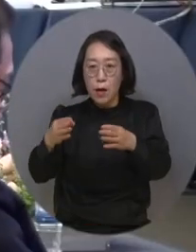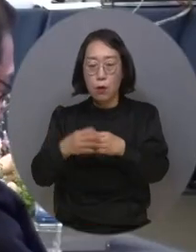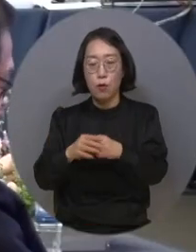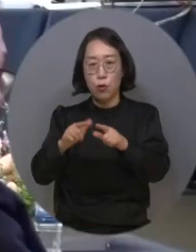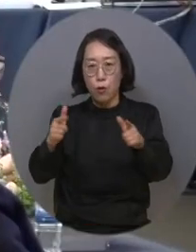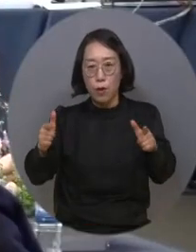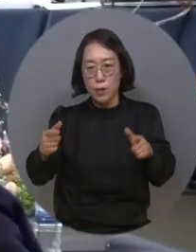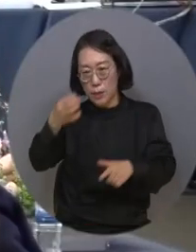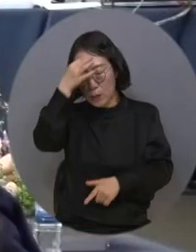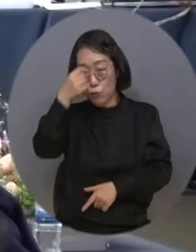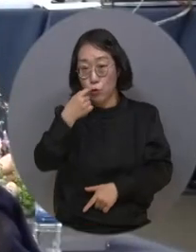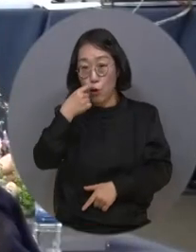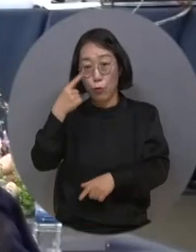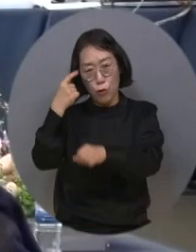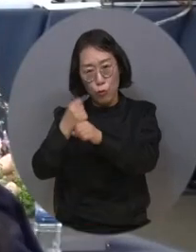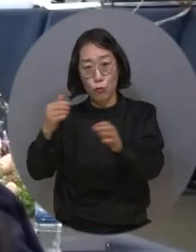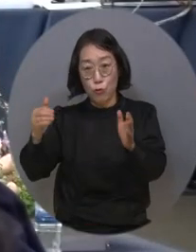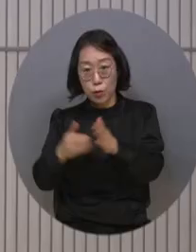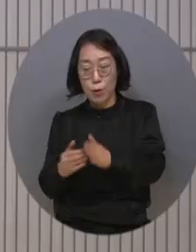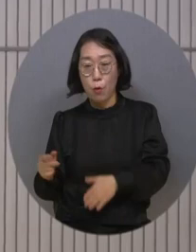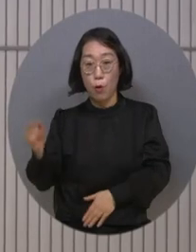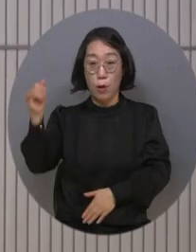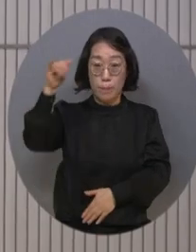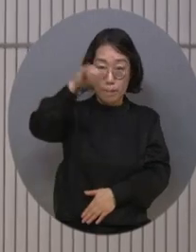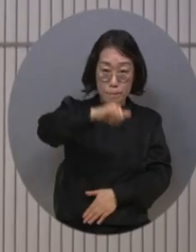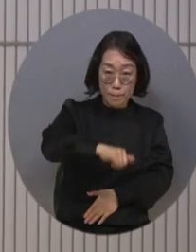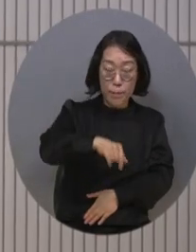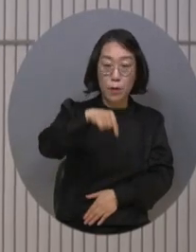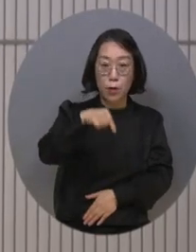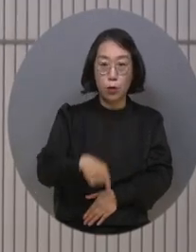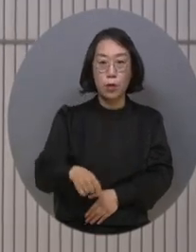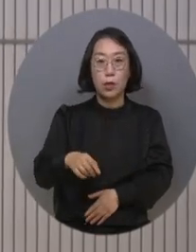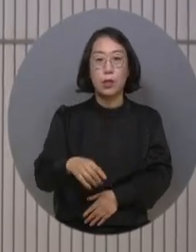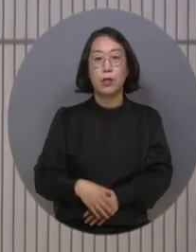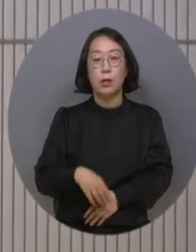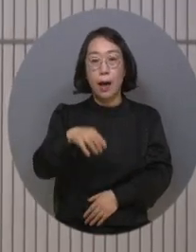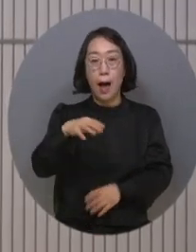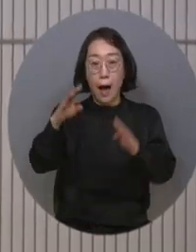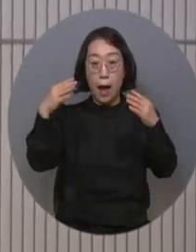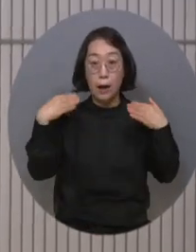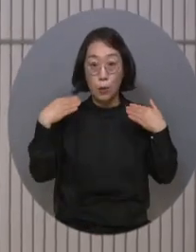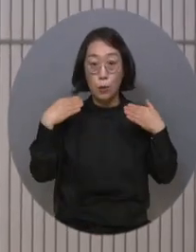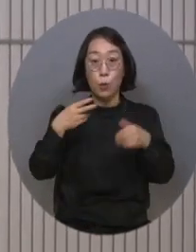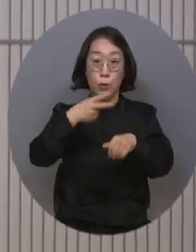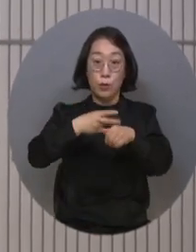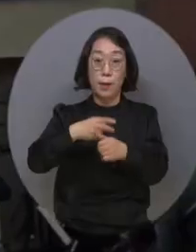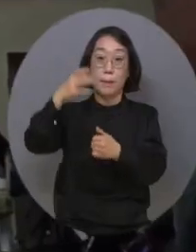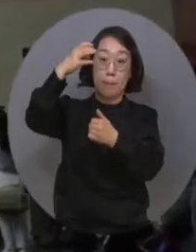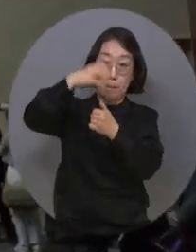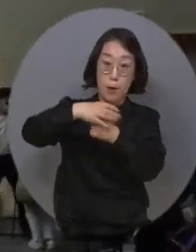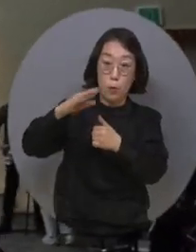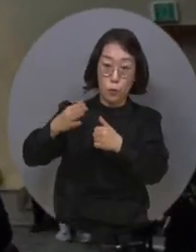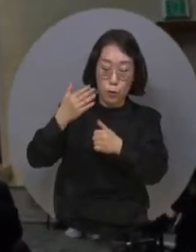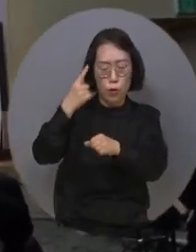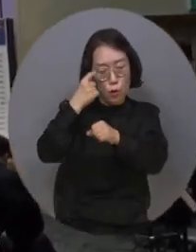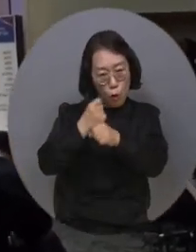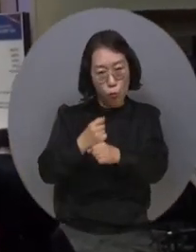중 2009년 귀국, 전북대 교수로 재직하면서 학내 보직과 전북과학기술위원회 연구위원,